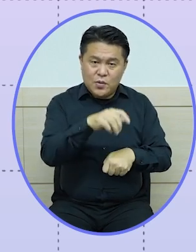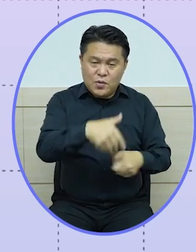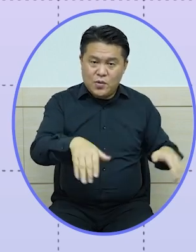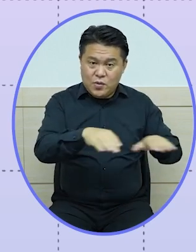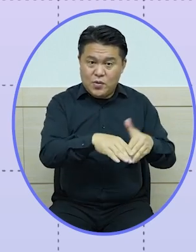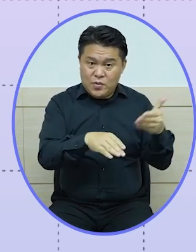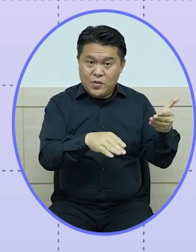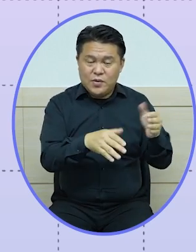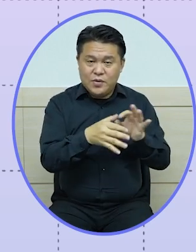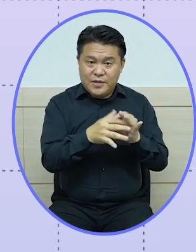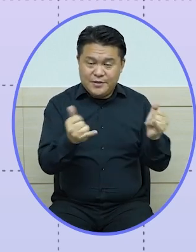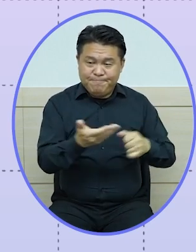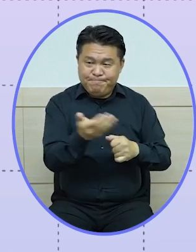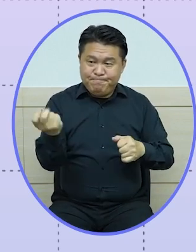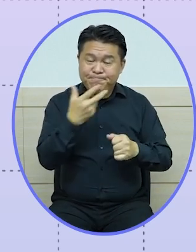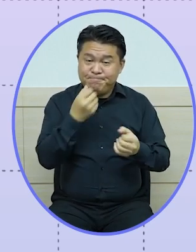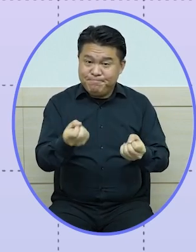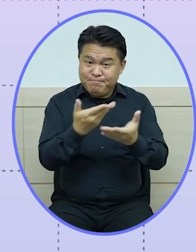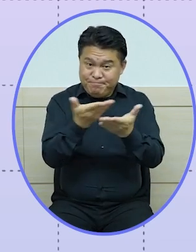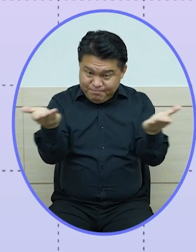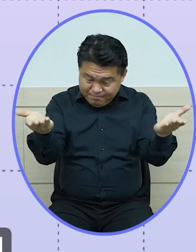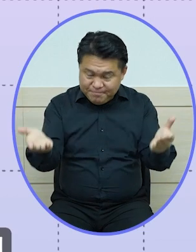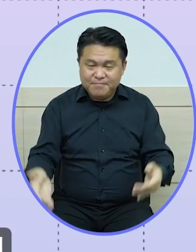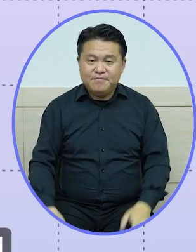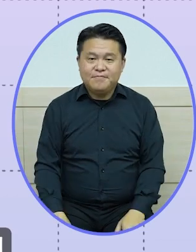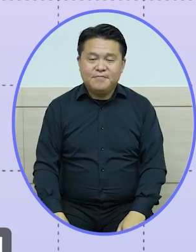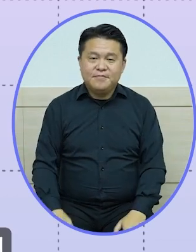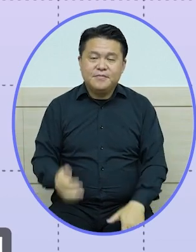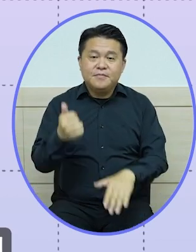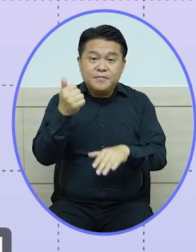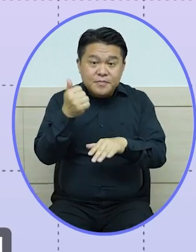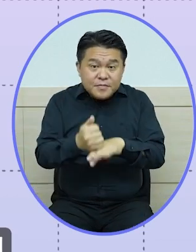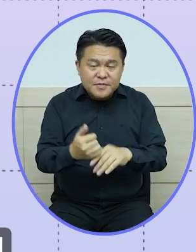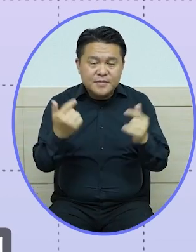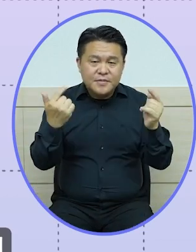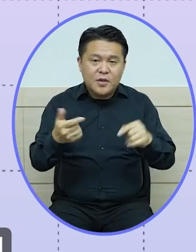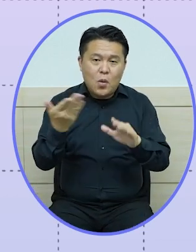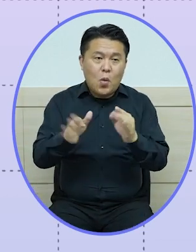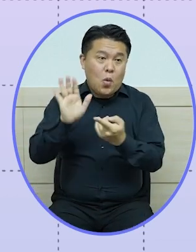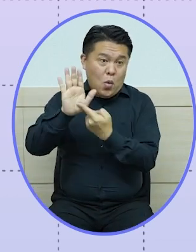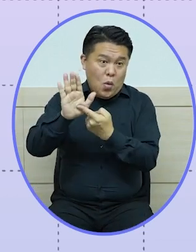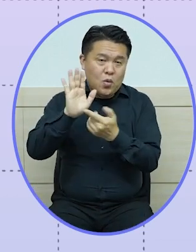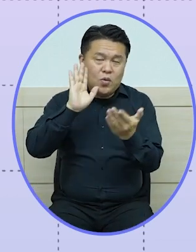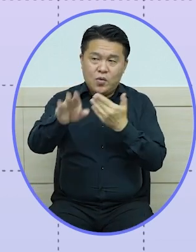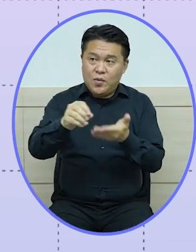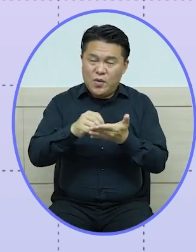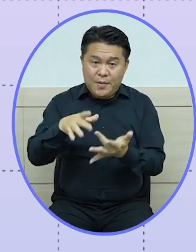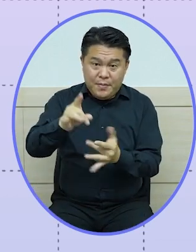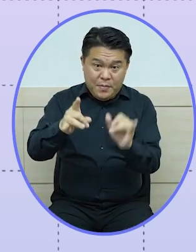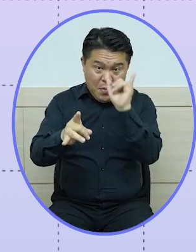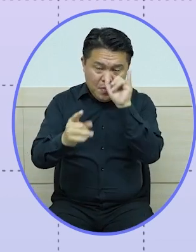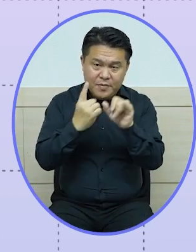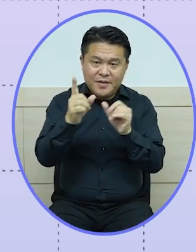기관 관계자분들께 다시 한번 축하를 드립니다. 끝으로 매년 공모를 통해 선정하고 있으니 내년에도 많은 관심